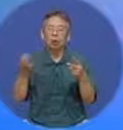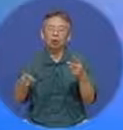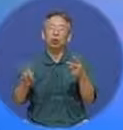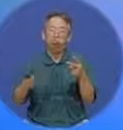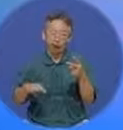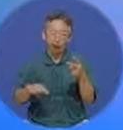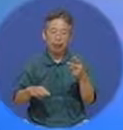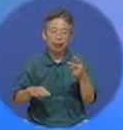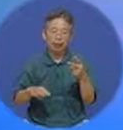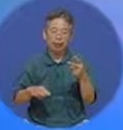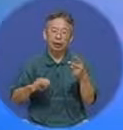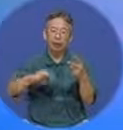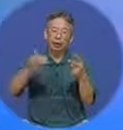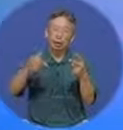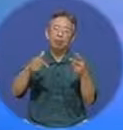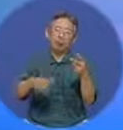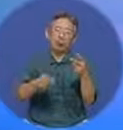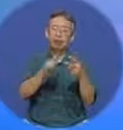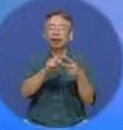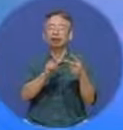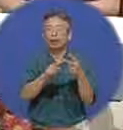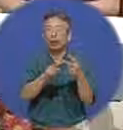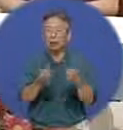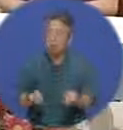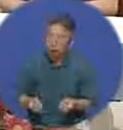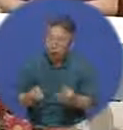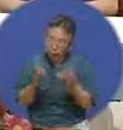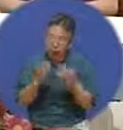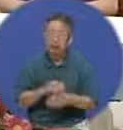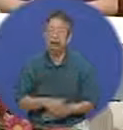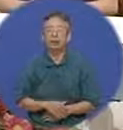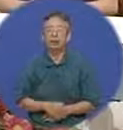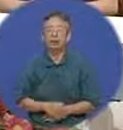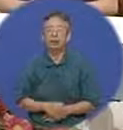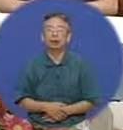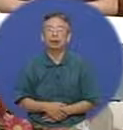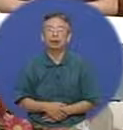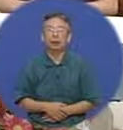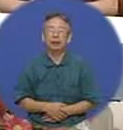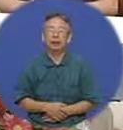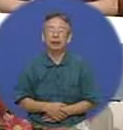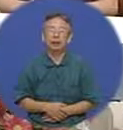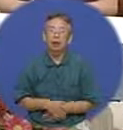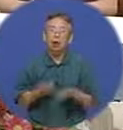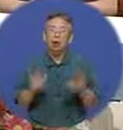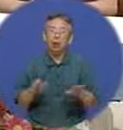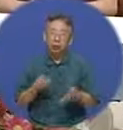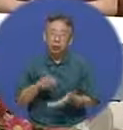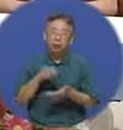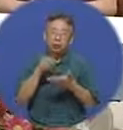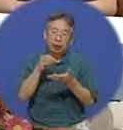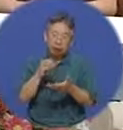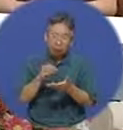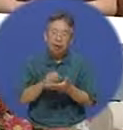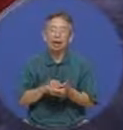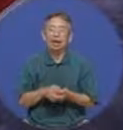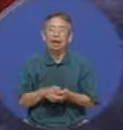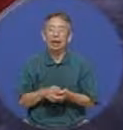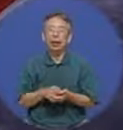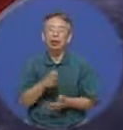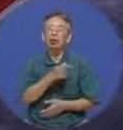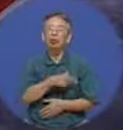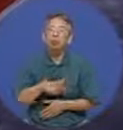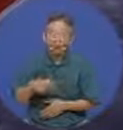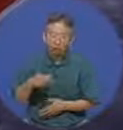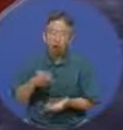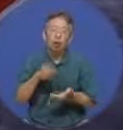の山下さんです。おめでとうございます。 はい、では変わって今週のプレゼントです。 プレゼントは熊野の